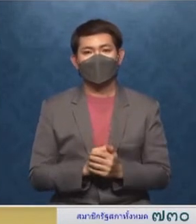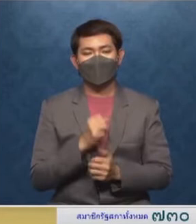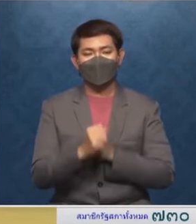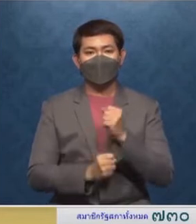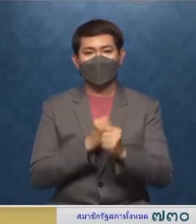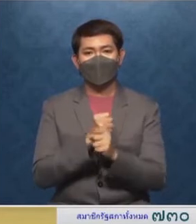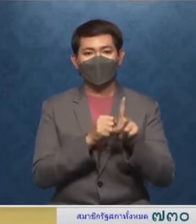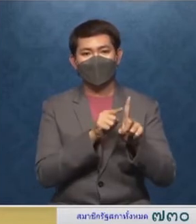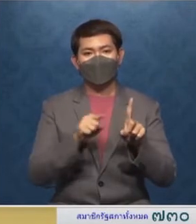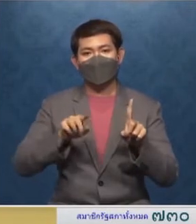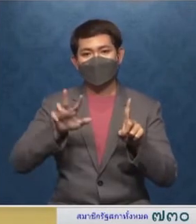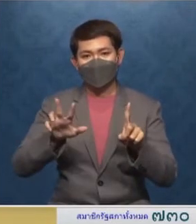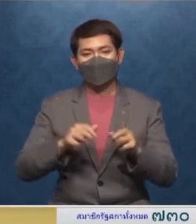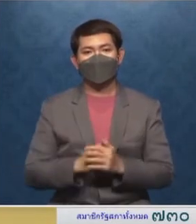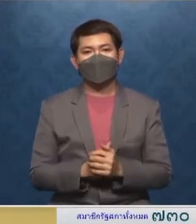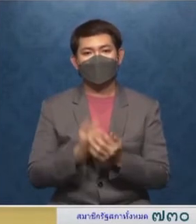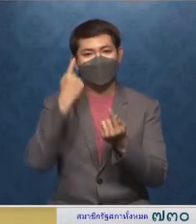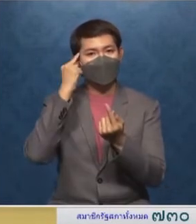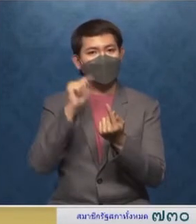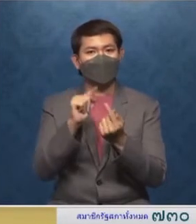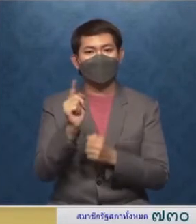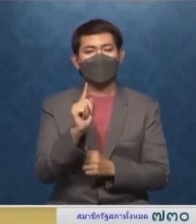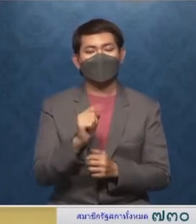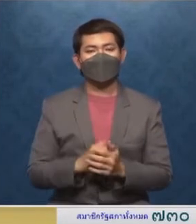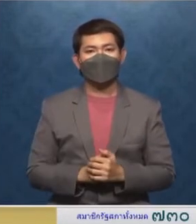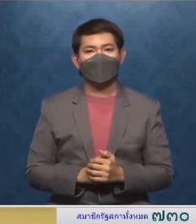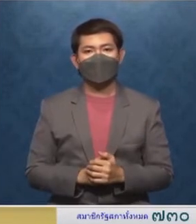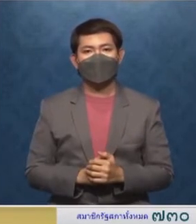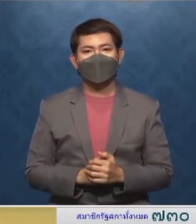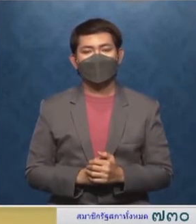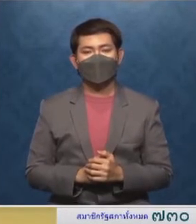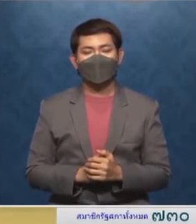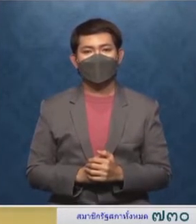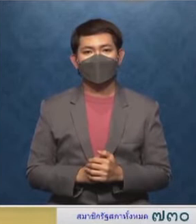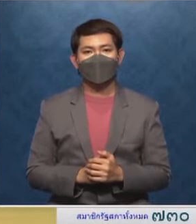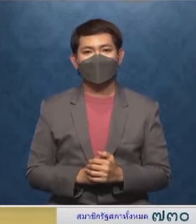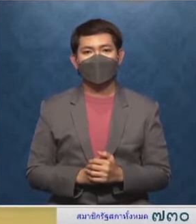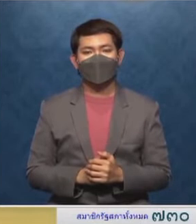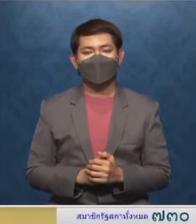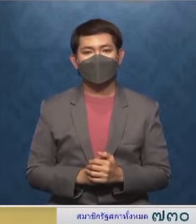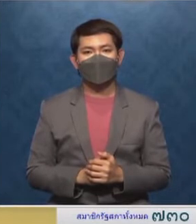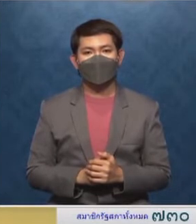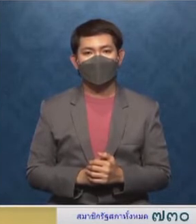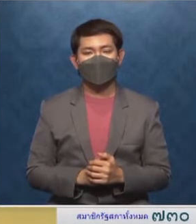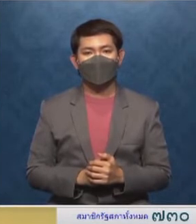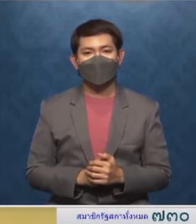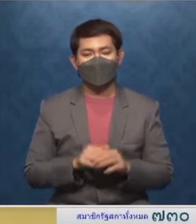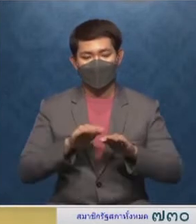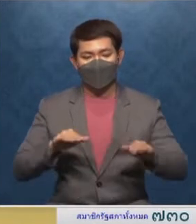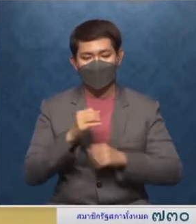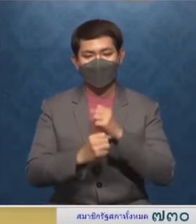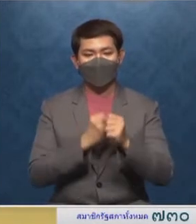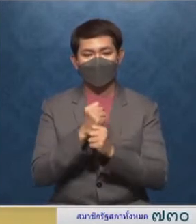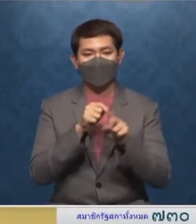เนี่ยมีเป้าหมายวัตถุประสงค์นะครับที่ต้องการให้ 1-3 ปีเนี่ยต้องเข้าใจ